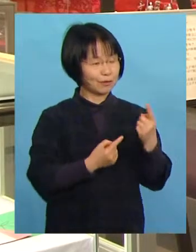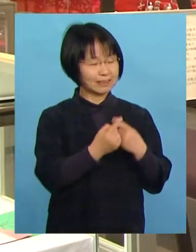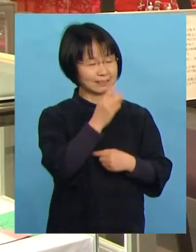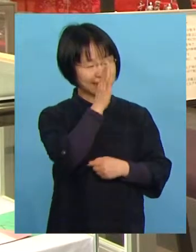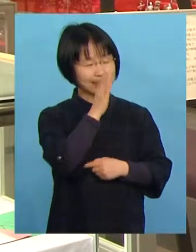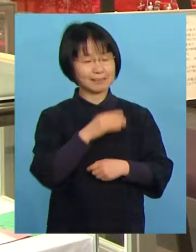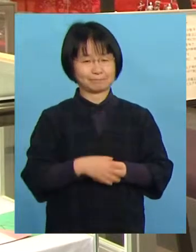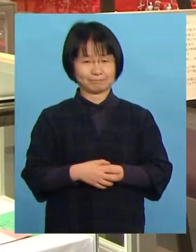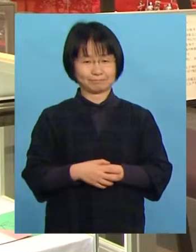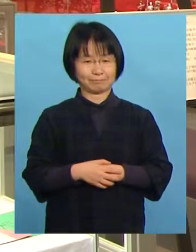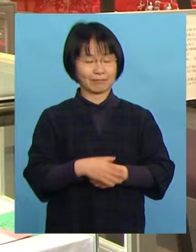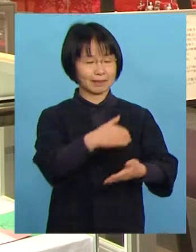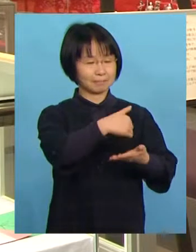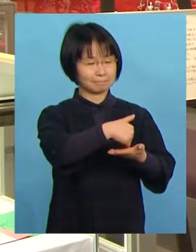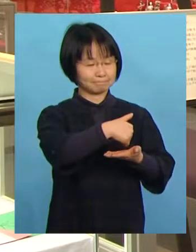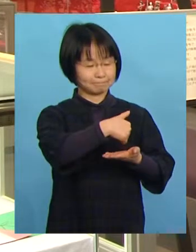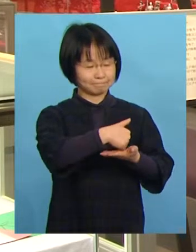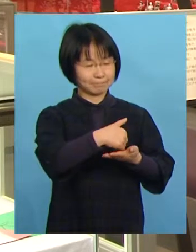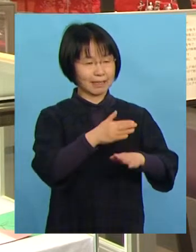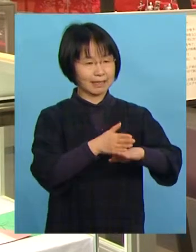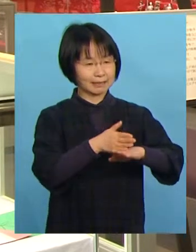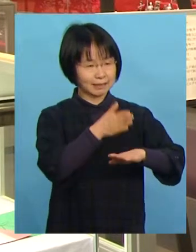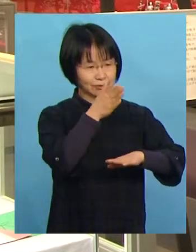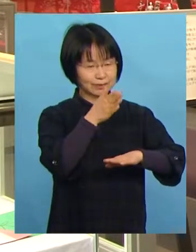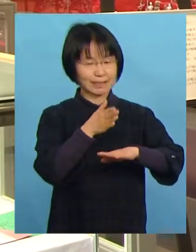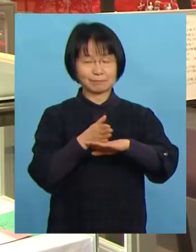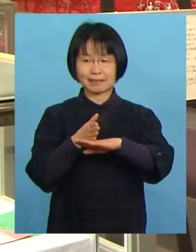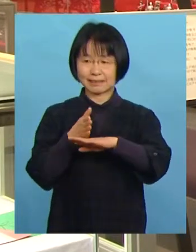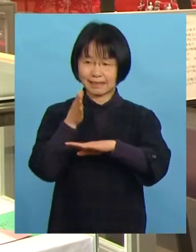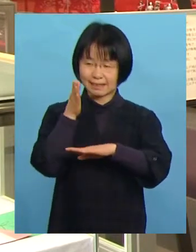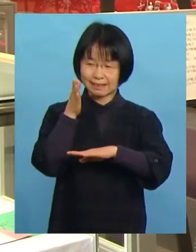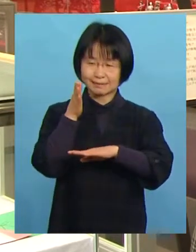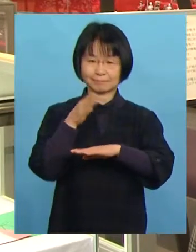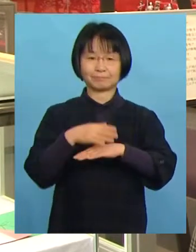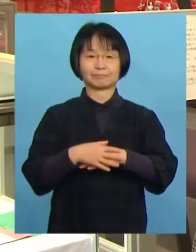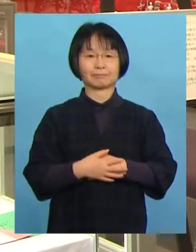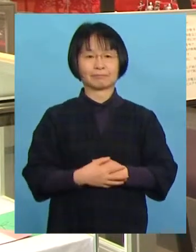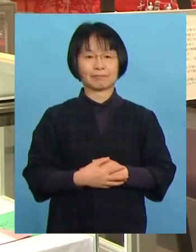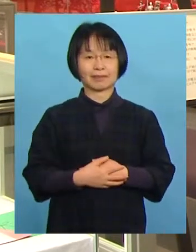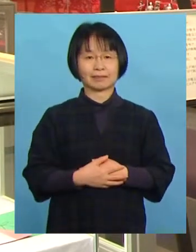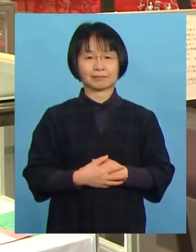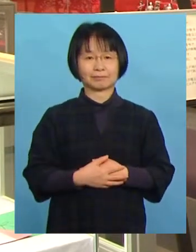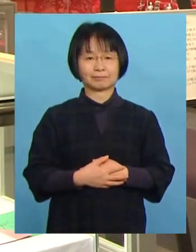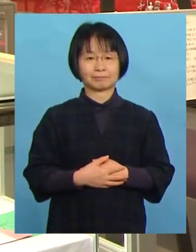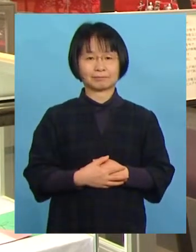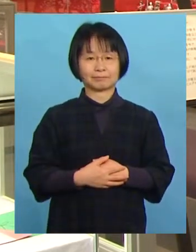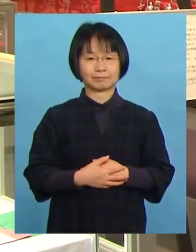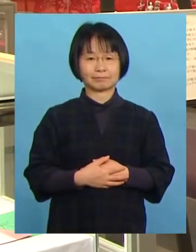います。上平さんにお話をお伺いしました。ありがとうございました。 ありがとうございました。